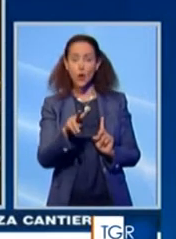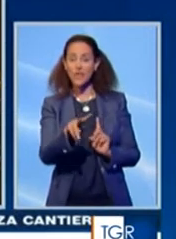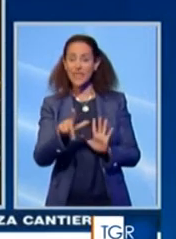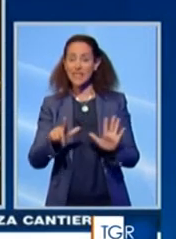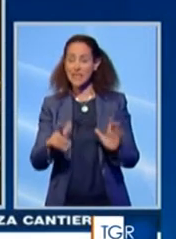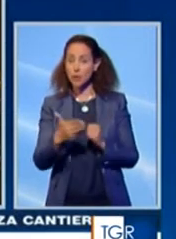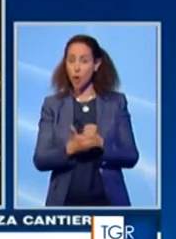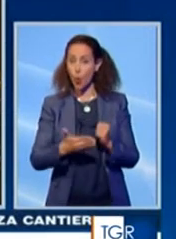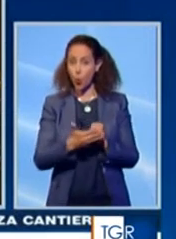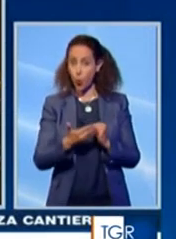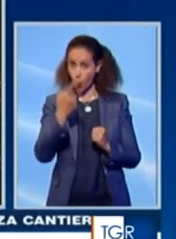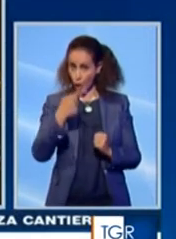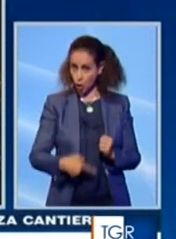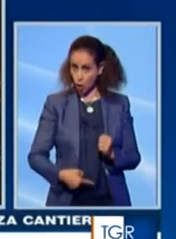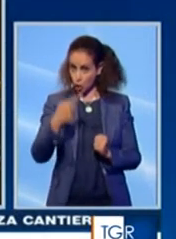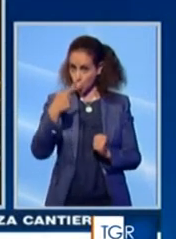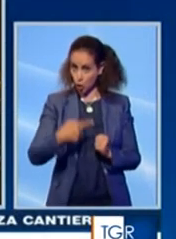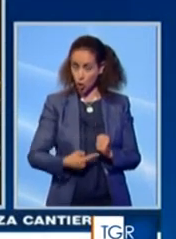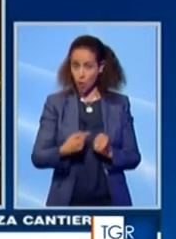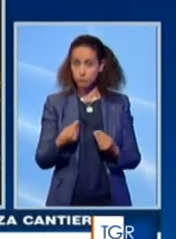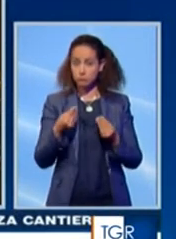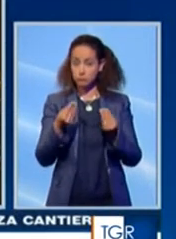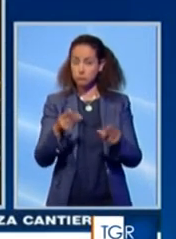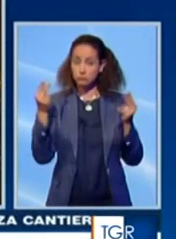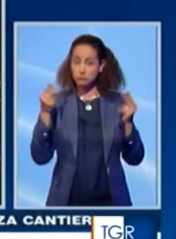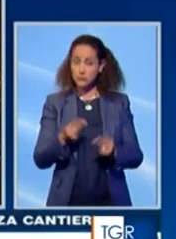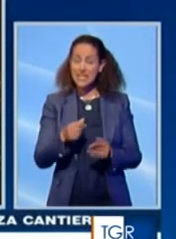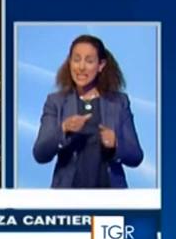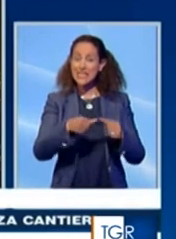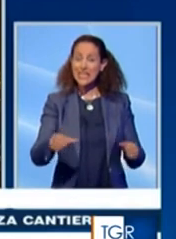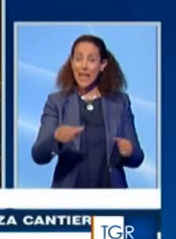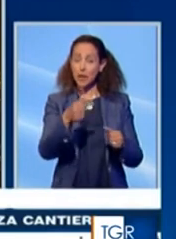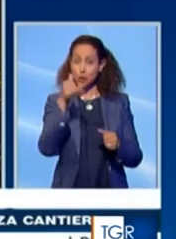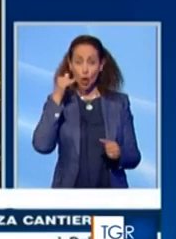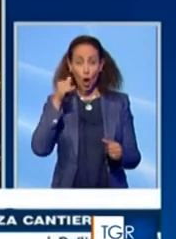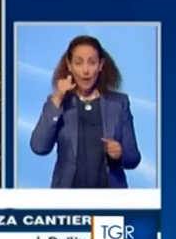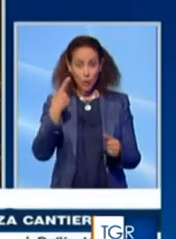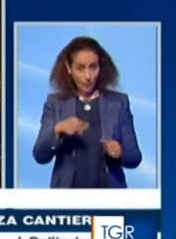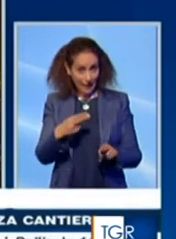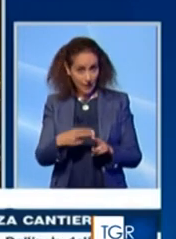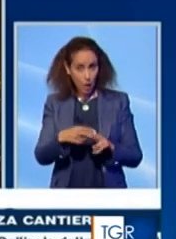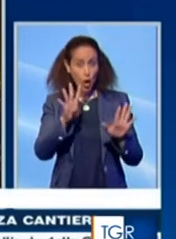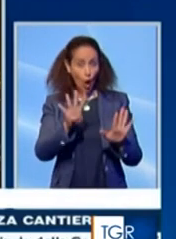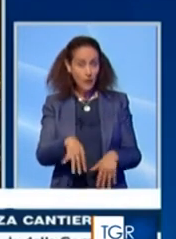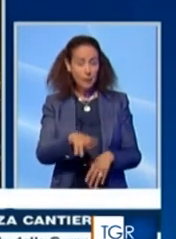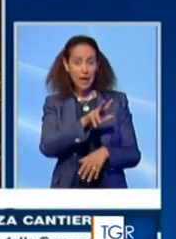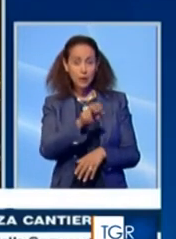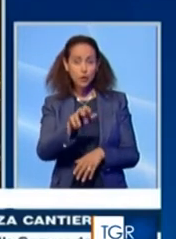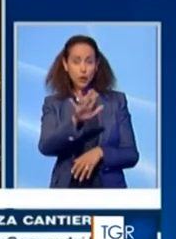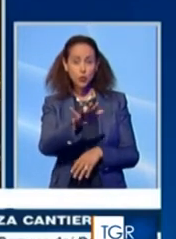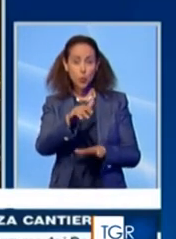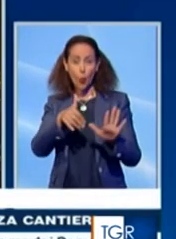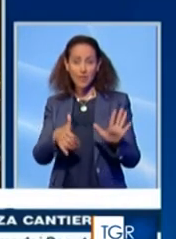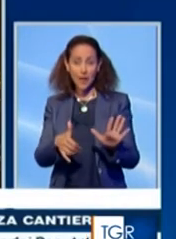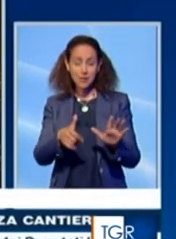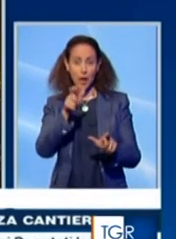corrente sono state assegnate complessivamente alla sede di torino per queste esigenze 9.356